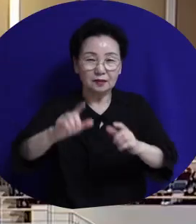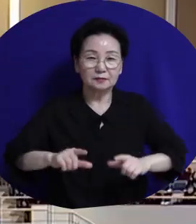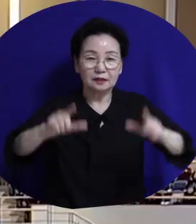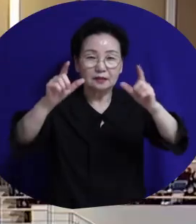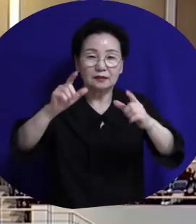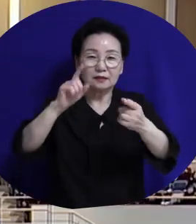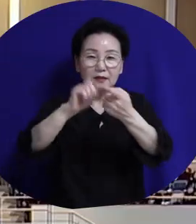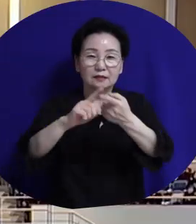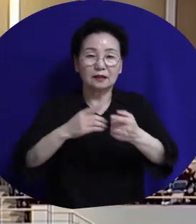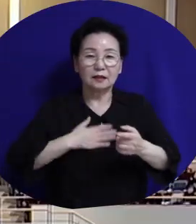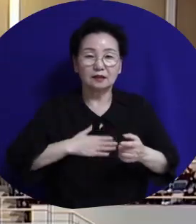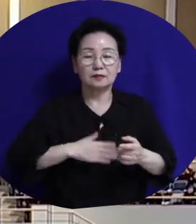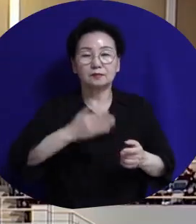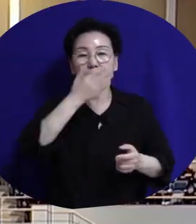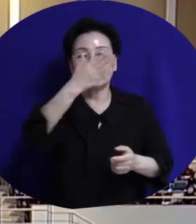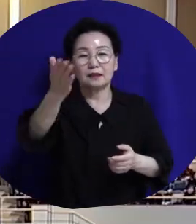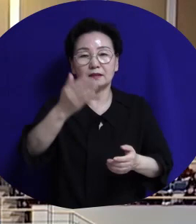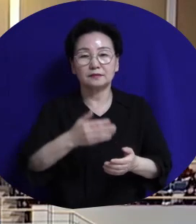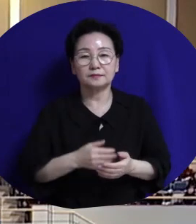겁니다. 장래일을.